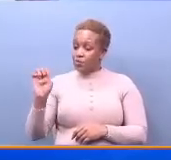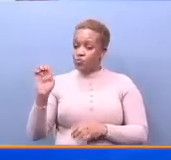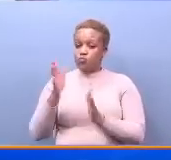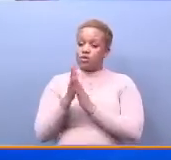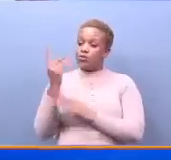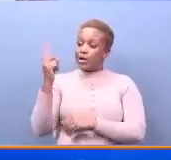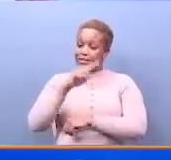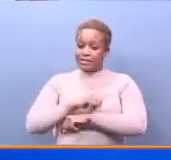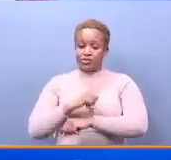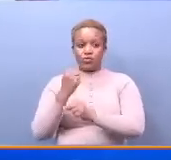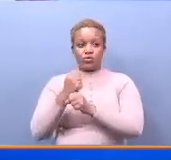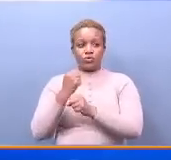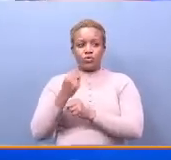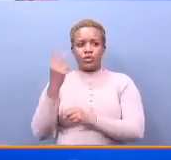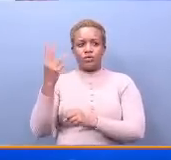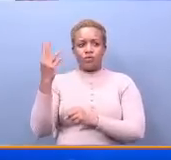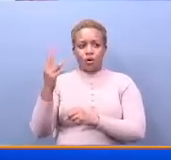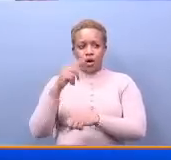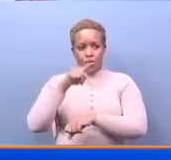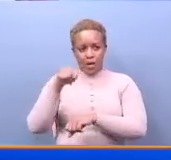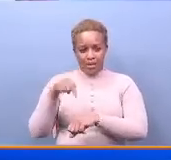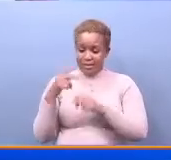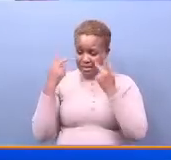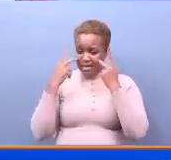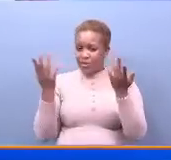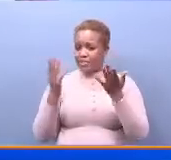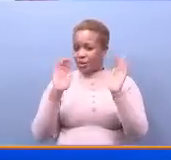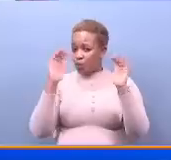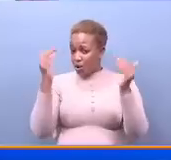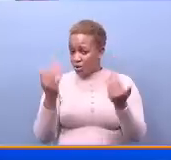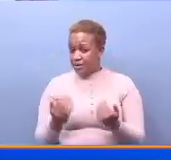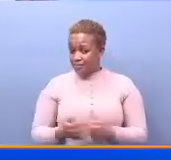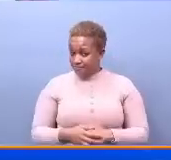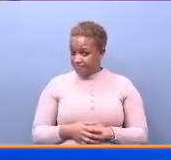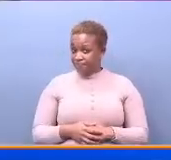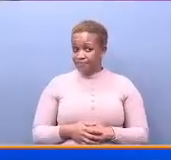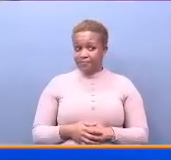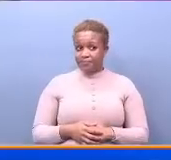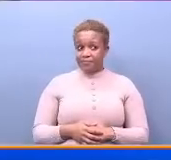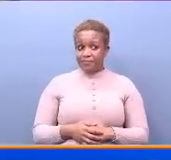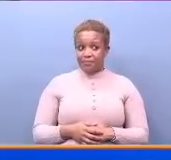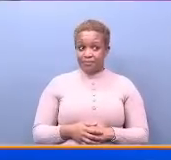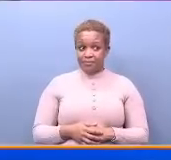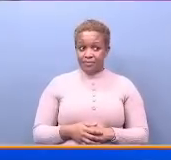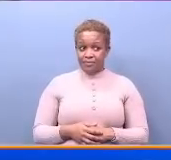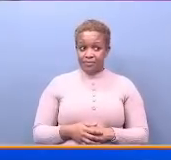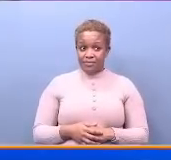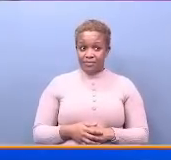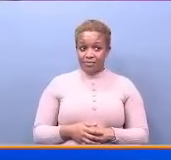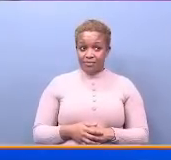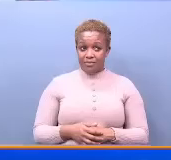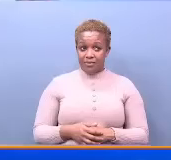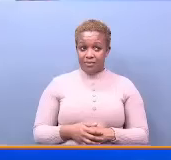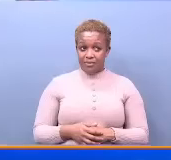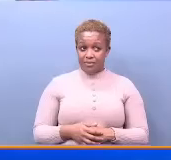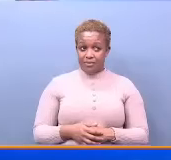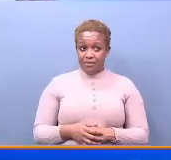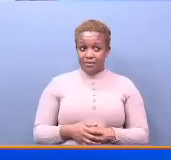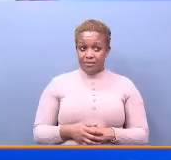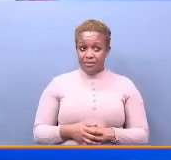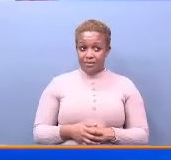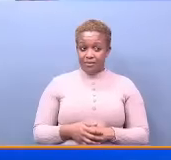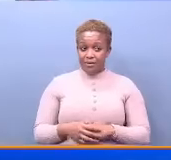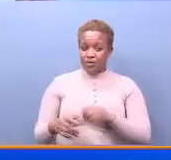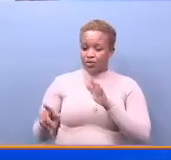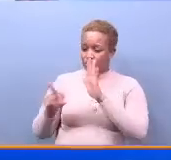within 24 hours amefanya judgment. Uliona wapi duniani kesi kama hiyo? Unaamini wakazi? Na sija kumalizia bado. Sija kumalizia.